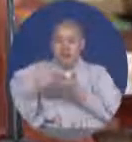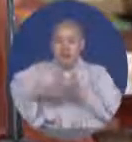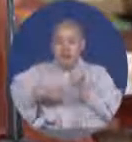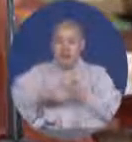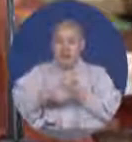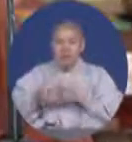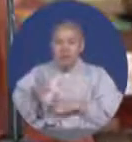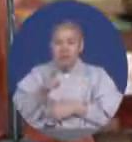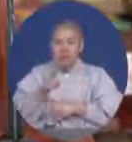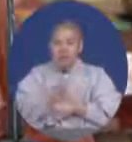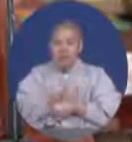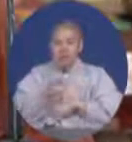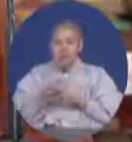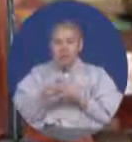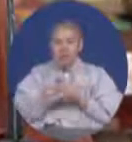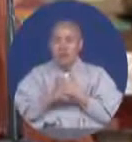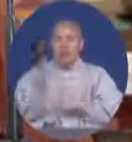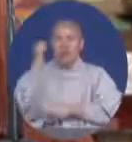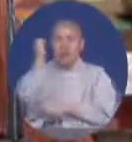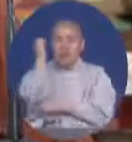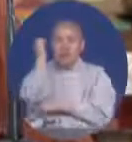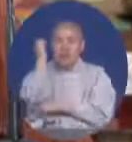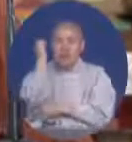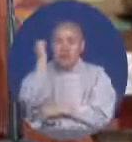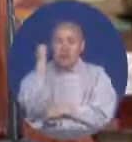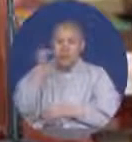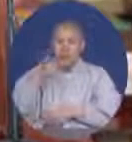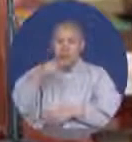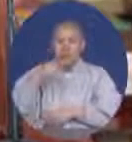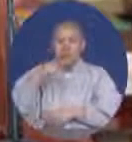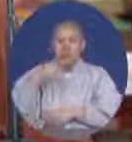환원, 우리 근원으로 돌아가는 거다.